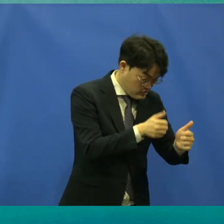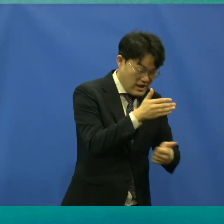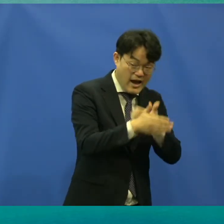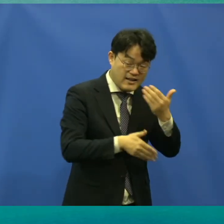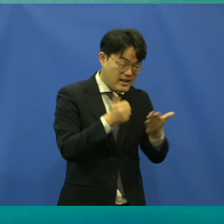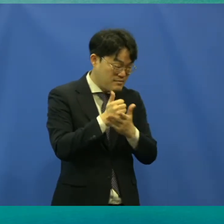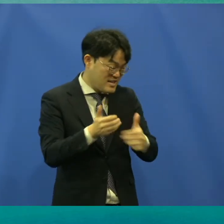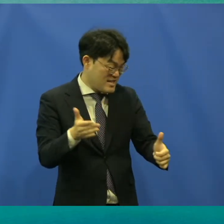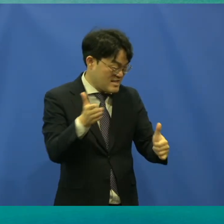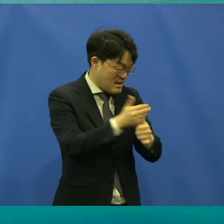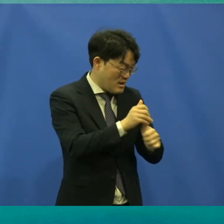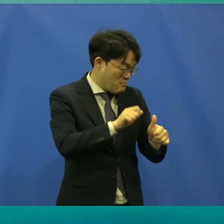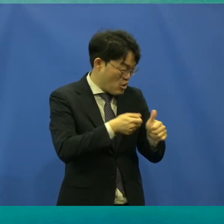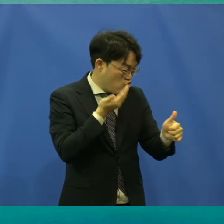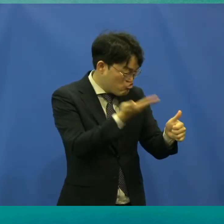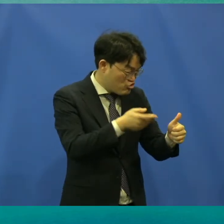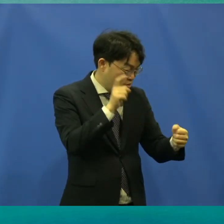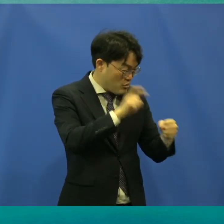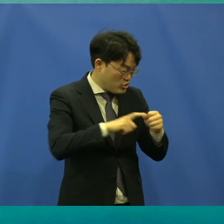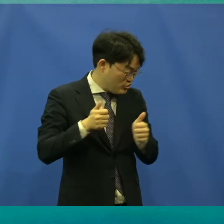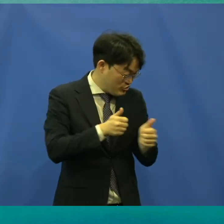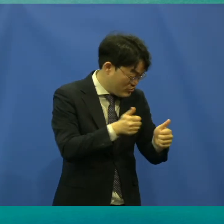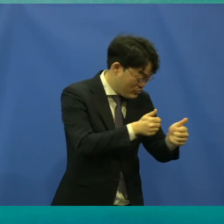눈물겹도록 요나를 사랑하시는 하나님.